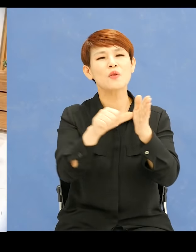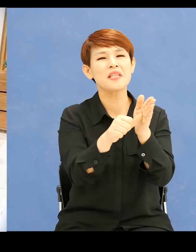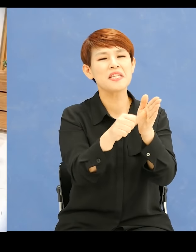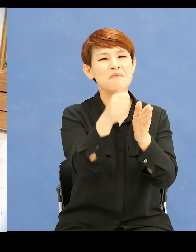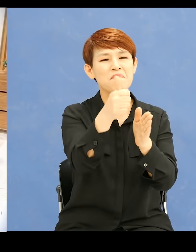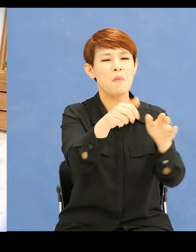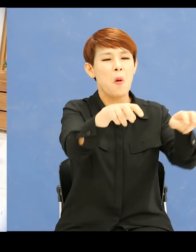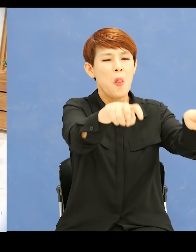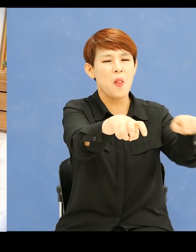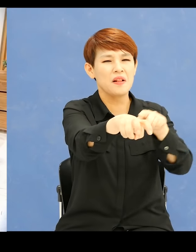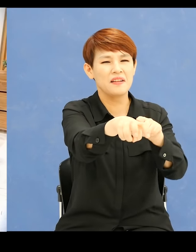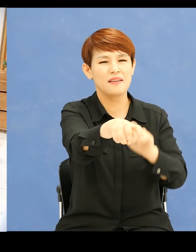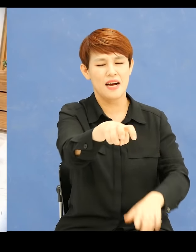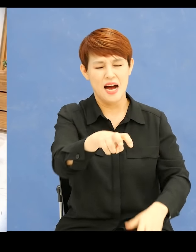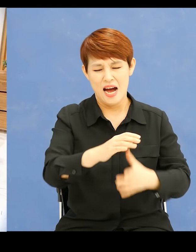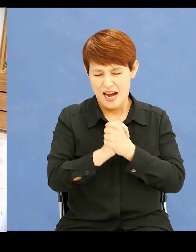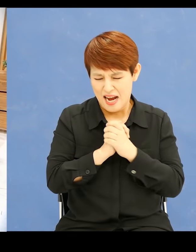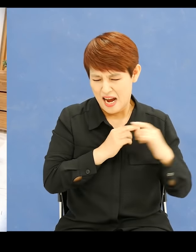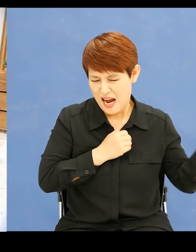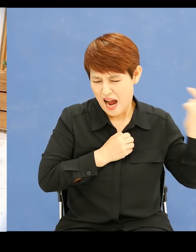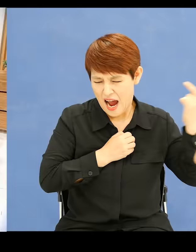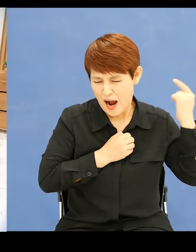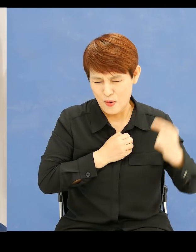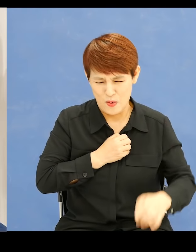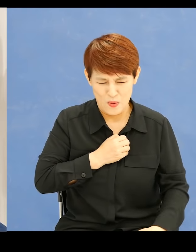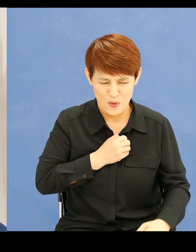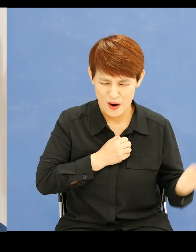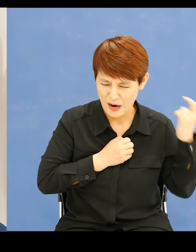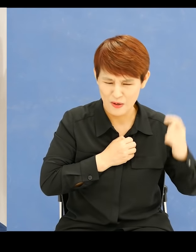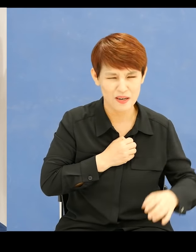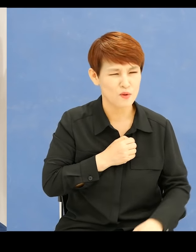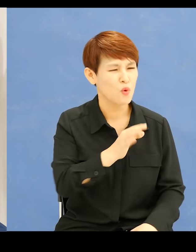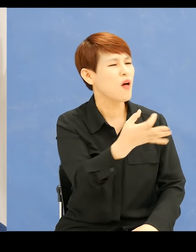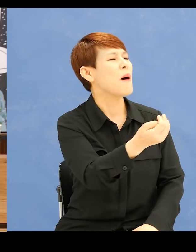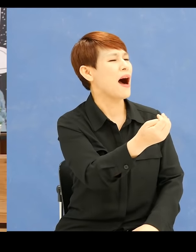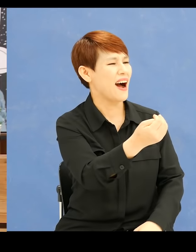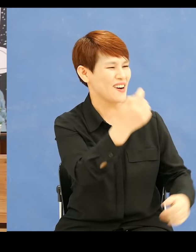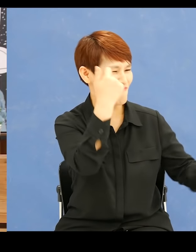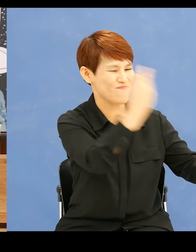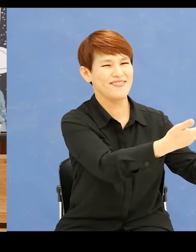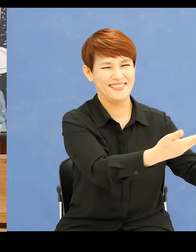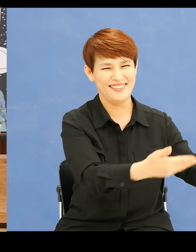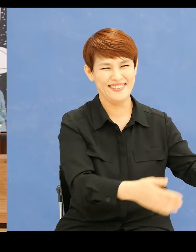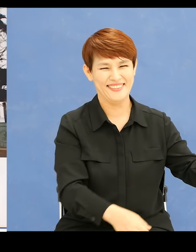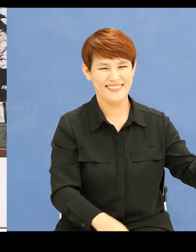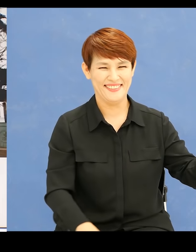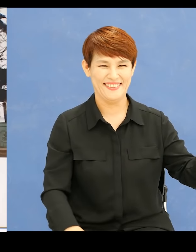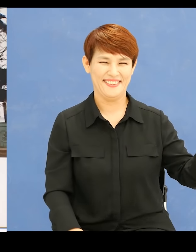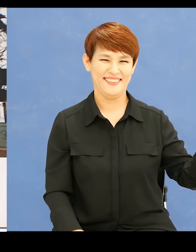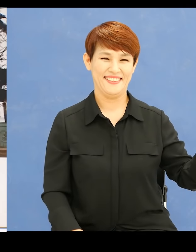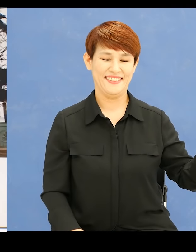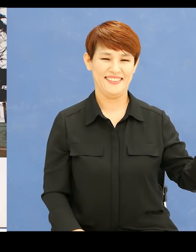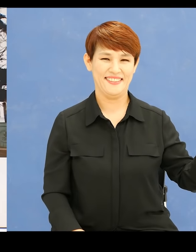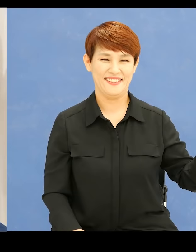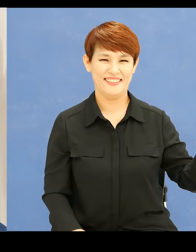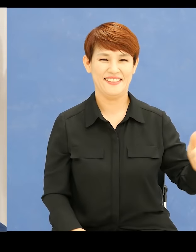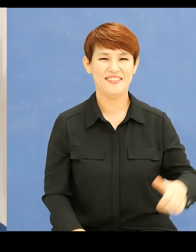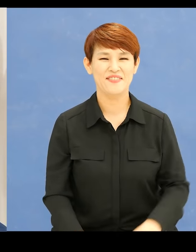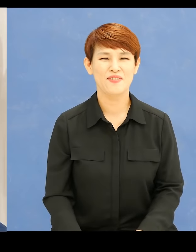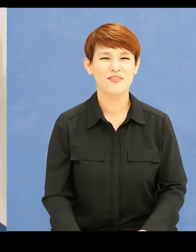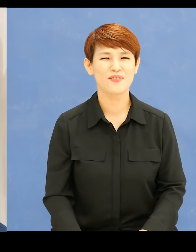장로님이 계셔요. 듣다가 괴로워가지고 얼만데요? 그러고 와가지고